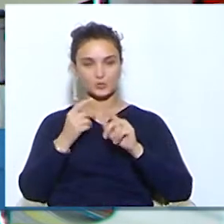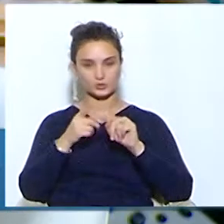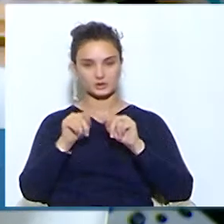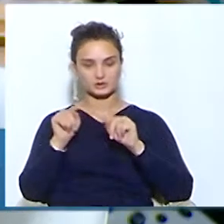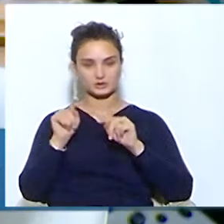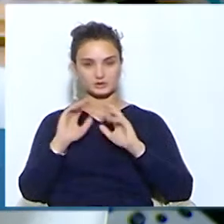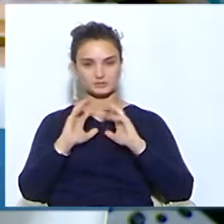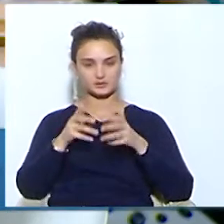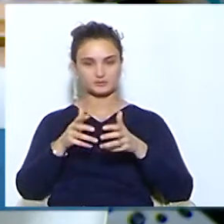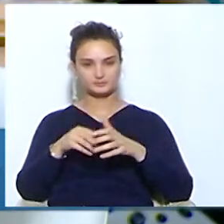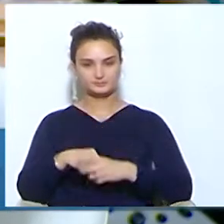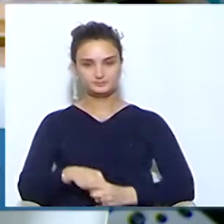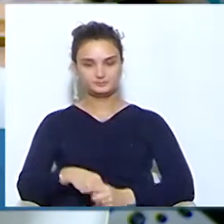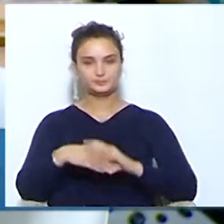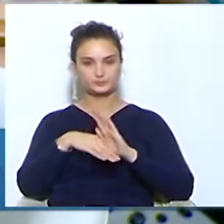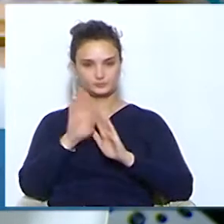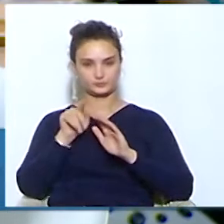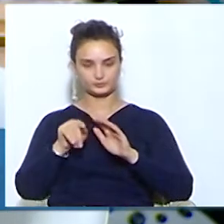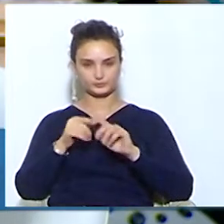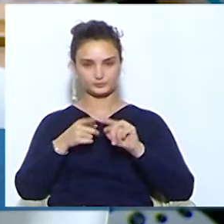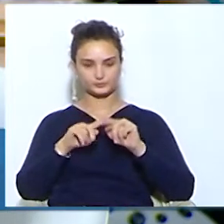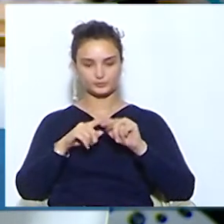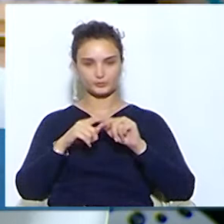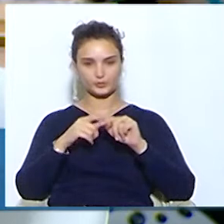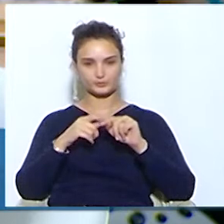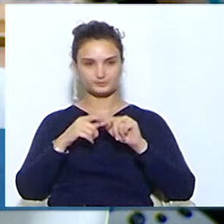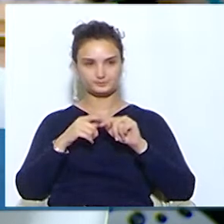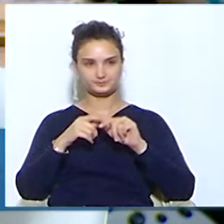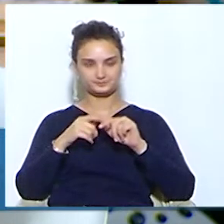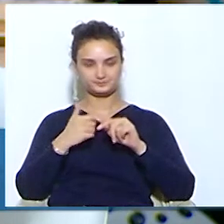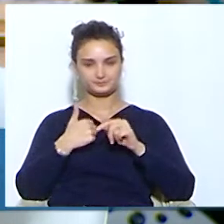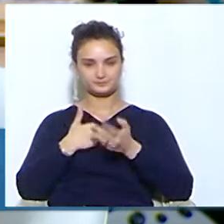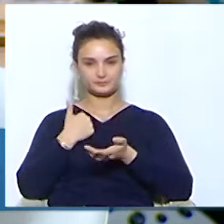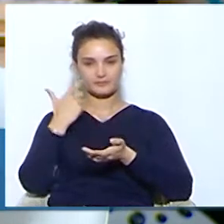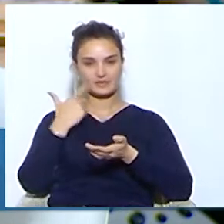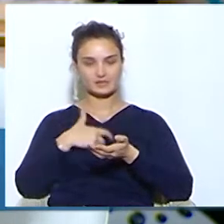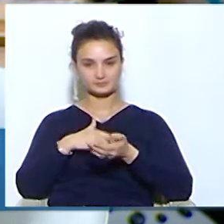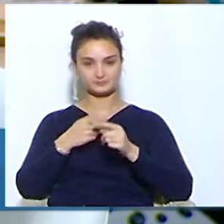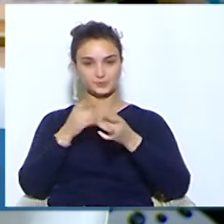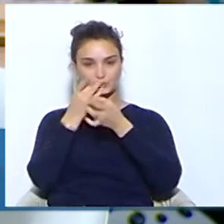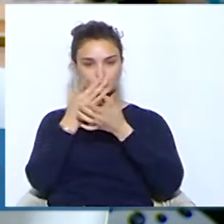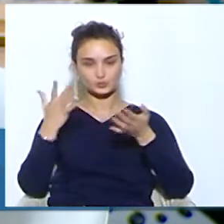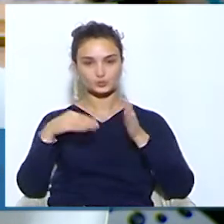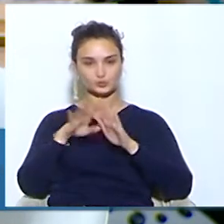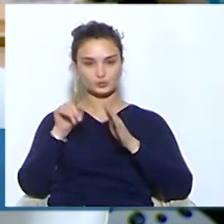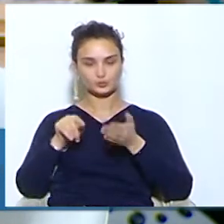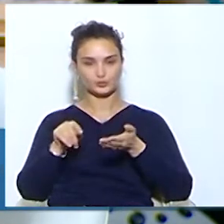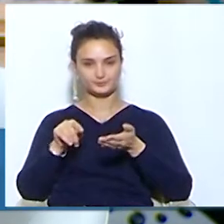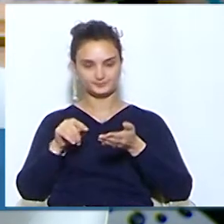სამყარო გახდა ბევრად უფრო ნარცისისტული. და თვითონ კულტურა უფრო